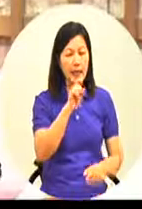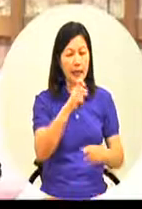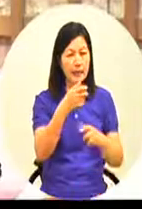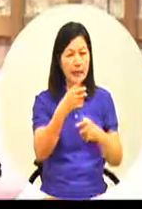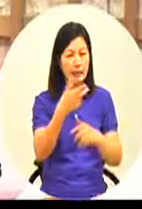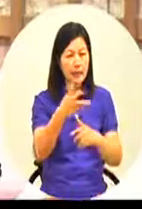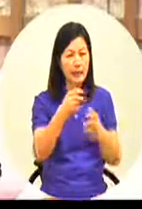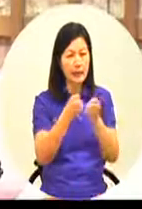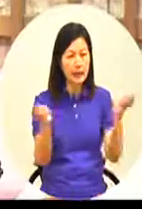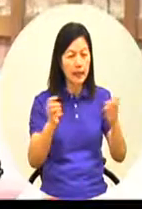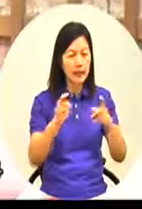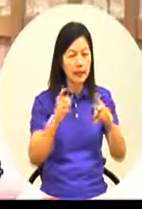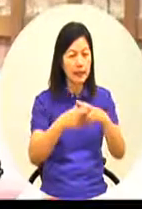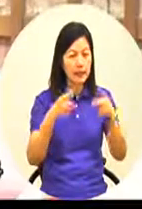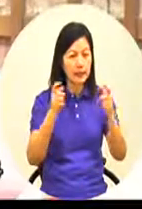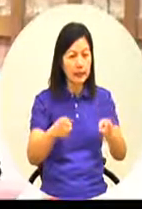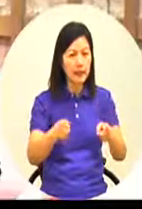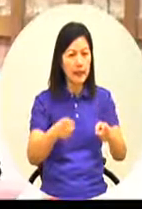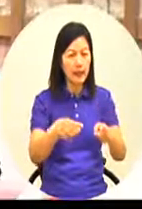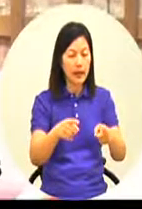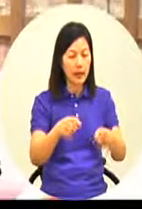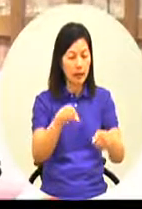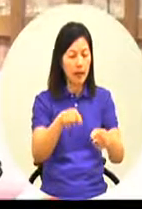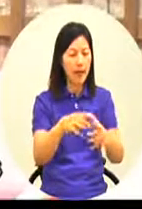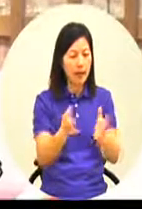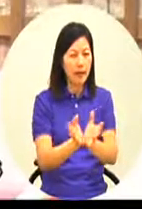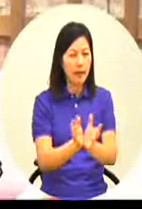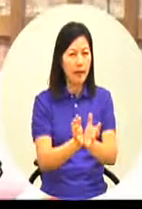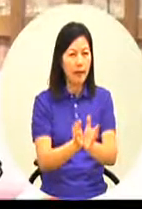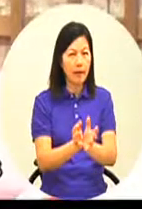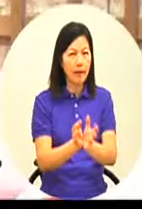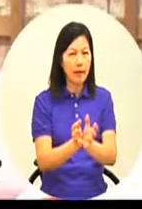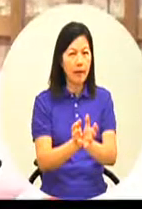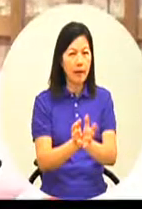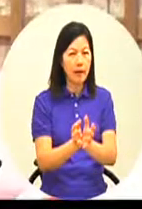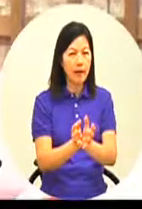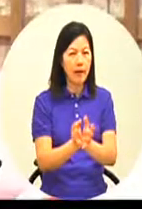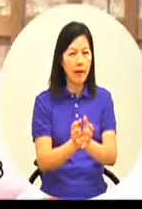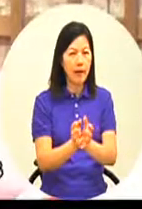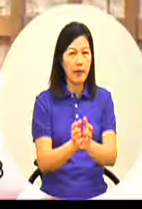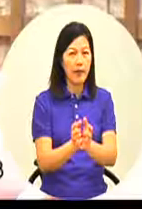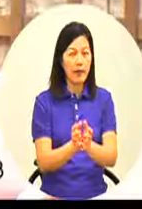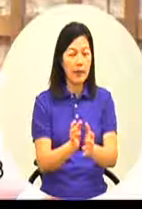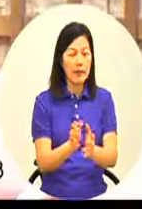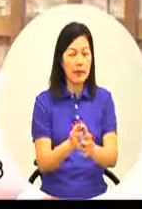那个小港的部分，就是在风车，在那个